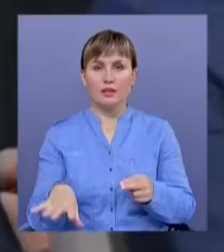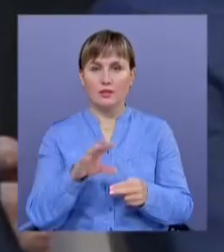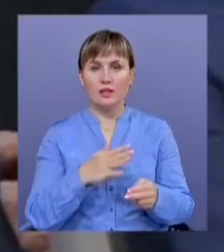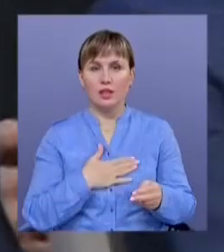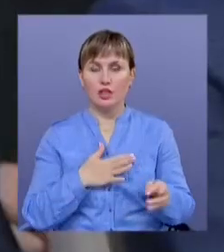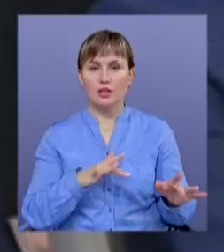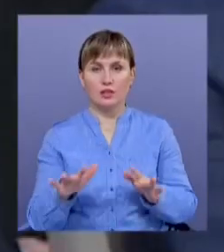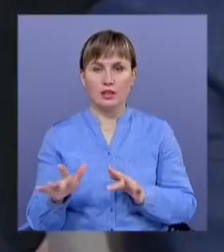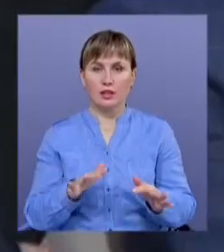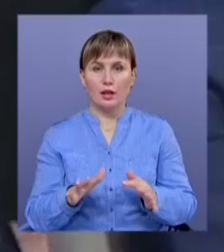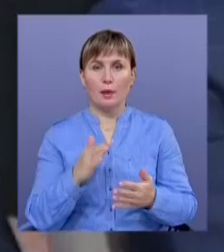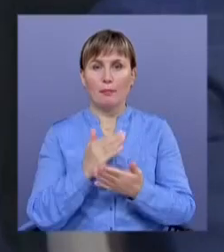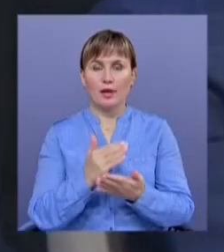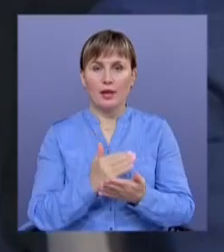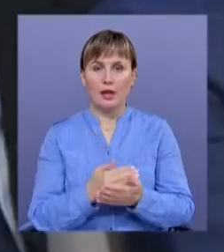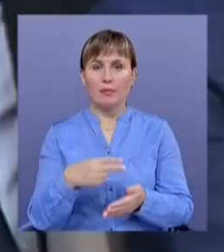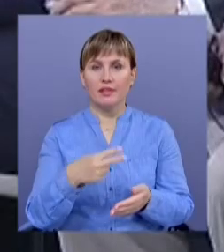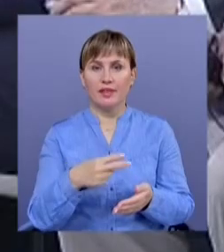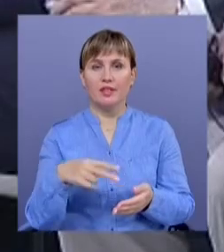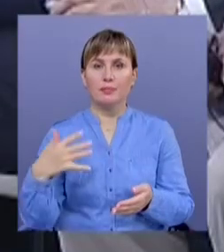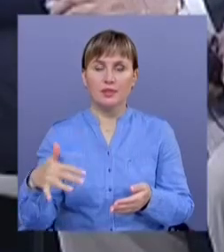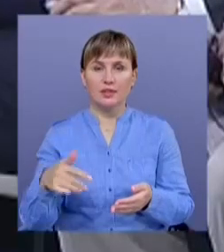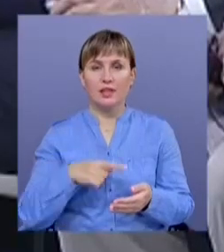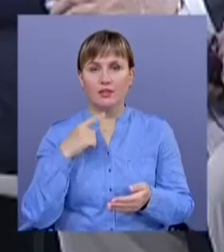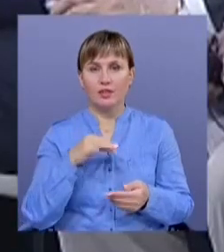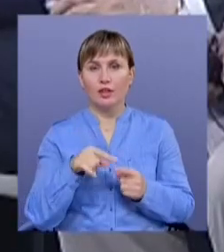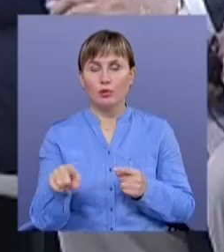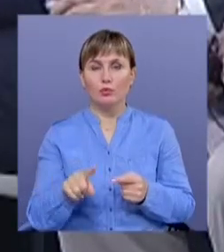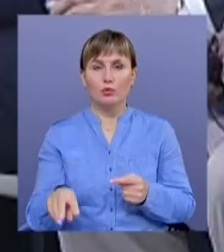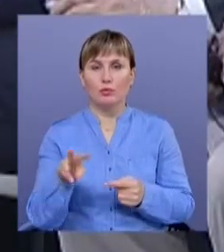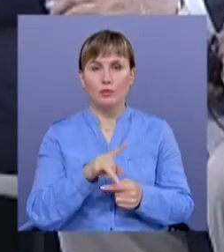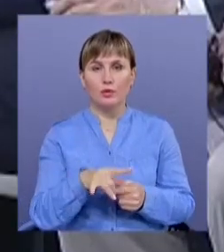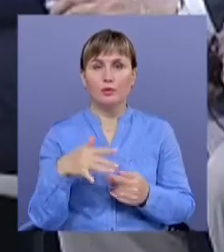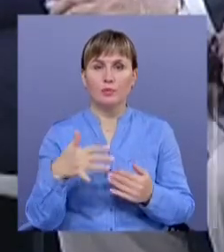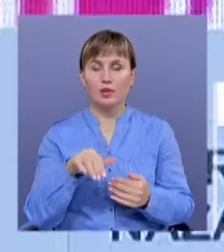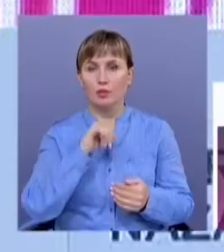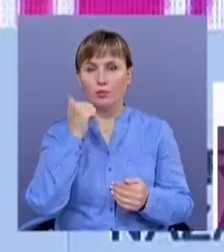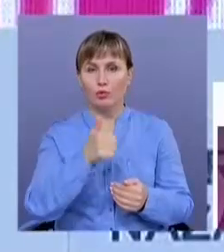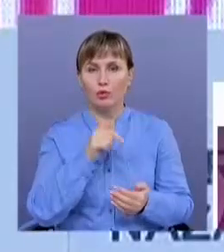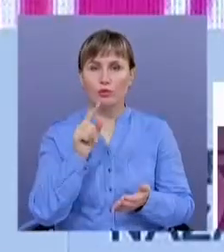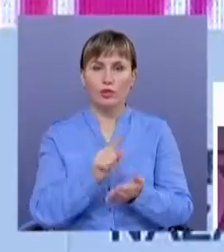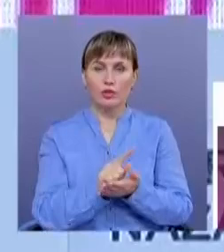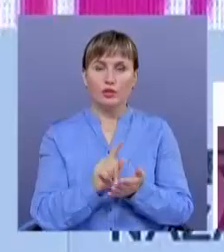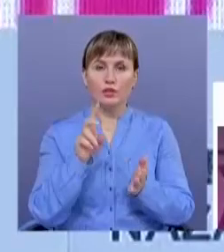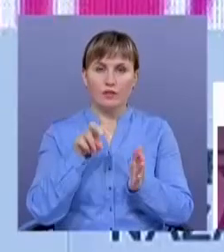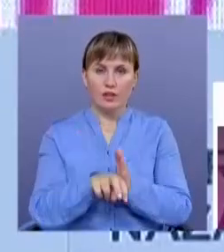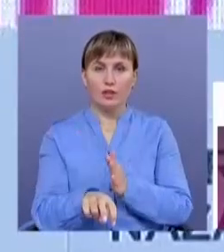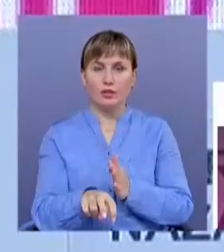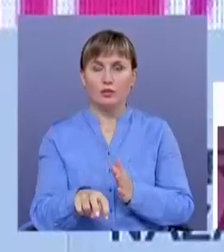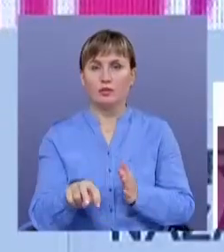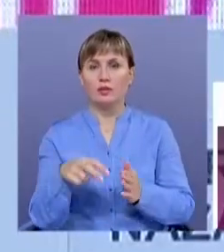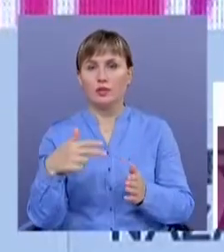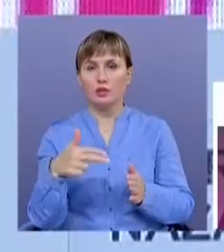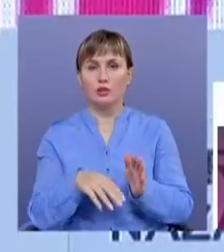дела. Программа 2050 говорит о том, что мы к 50-му году должны войти в